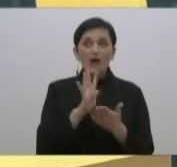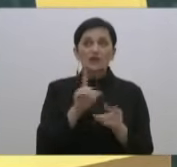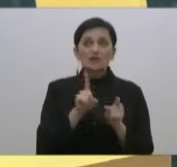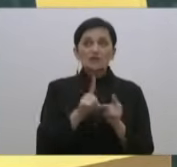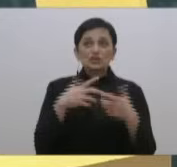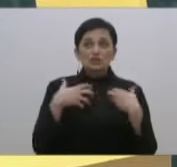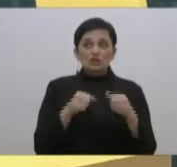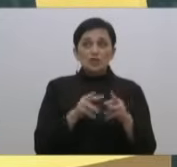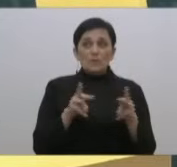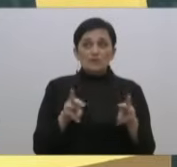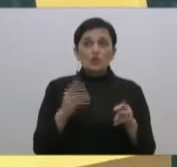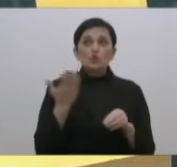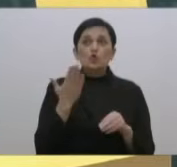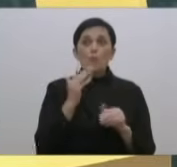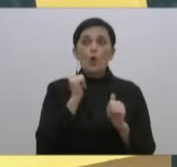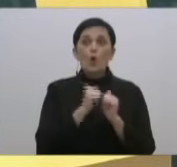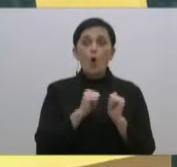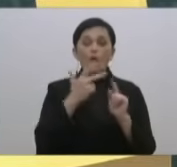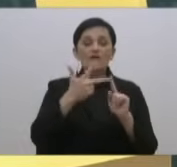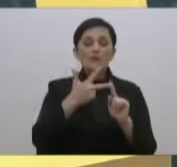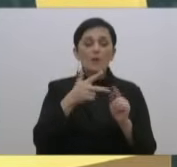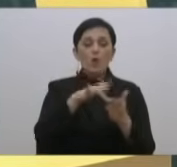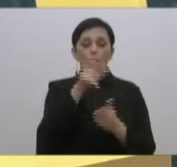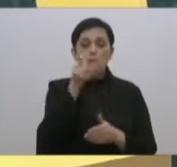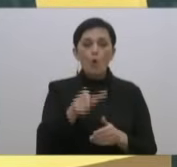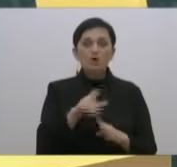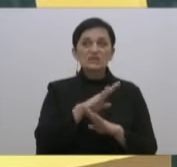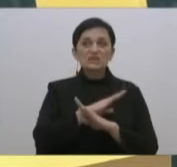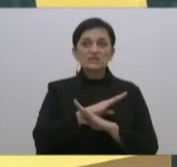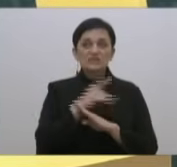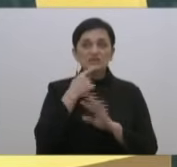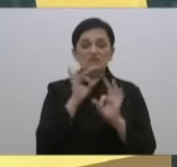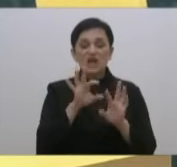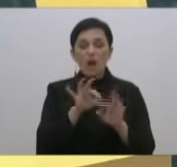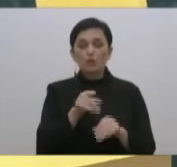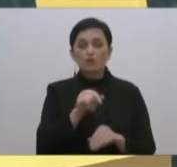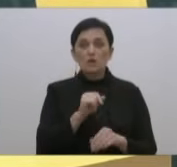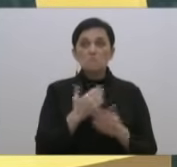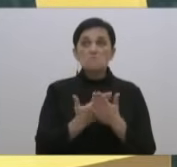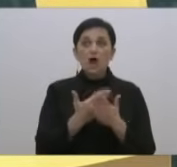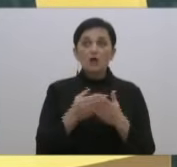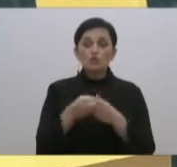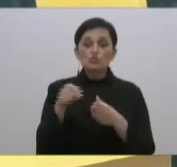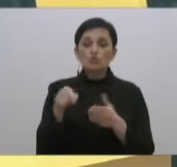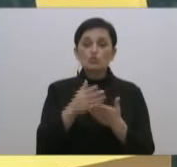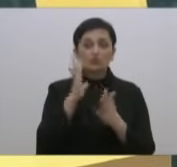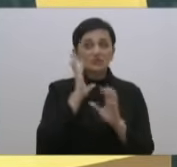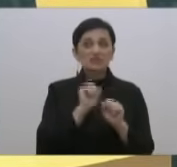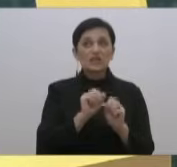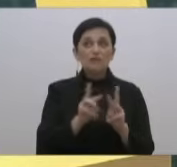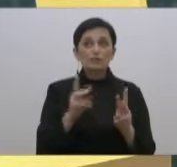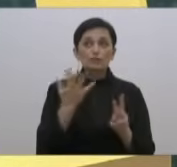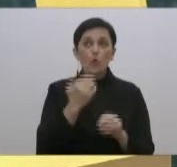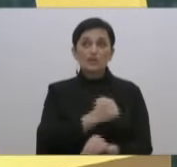ისეთი ჯანდაცვის მინისტრი, რომელიც ყოველ მესამე მოქალაქეს სიკვდილს დაუანონსებს. Მაგალითად, ამ გუნდში არ არის თავდაცვის